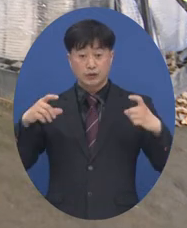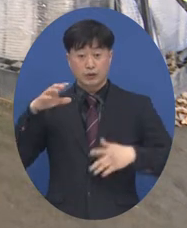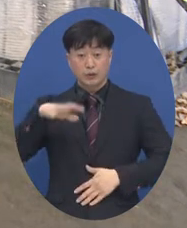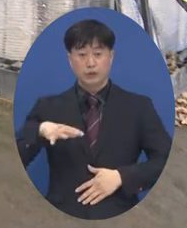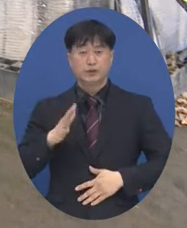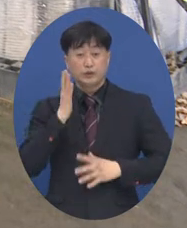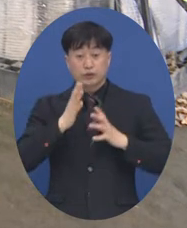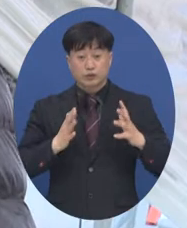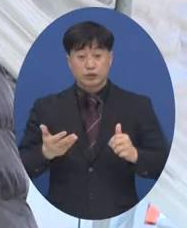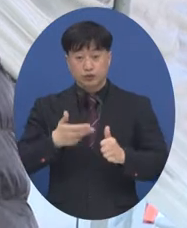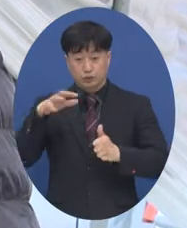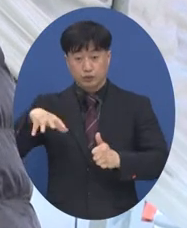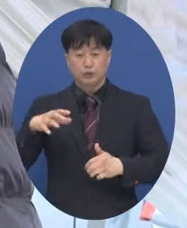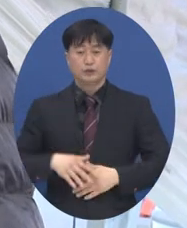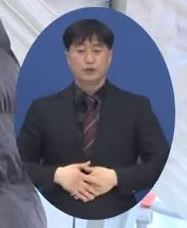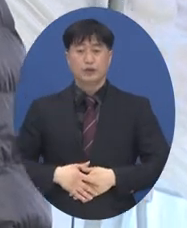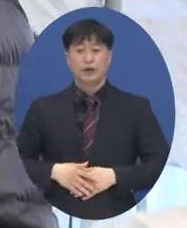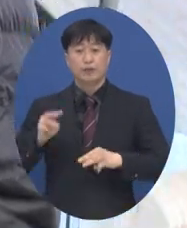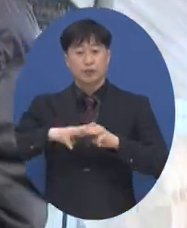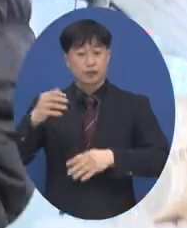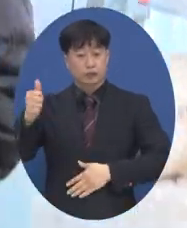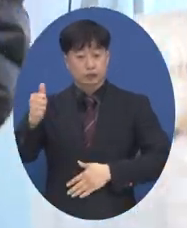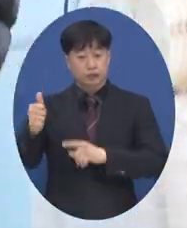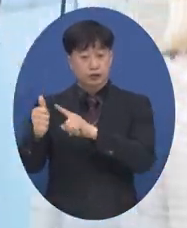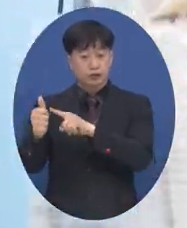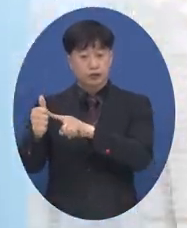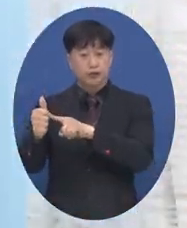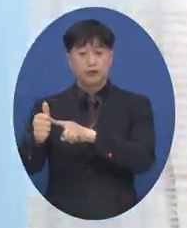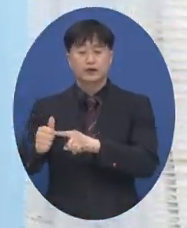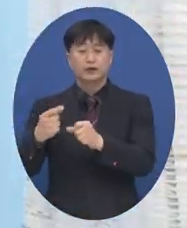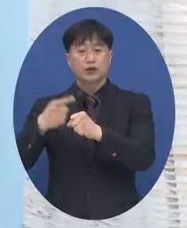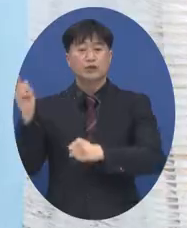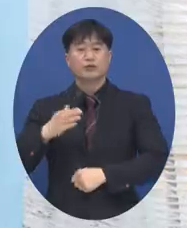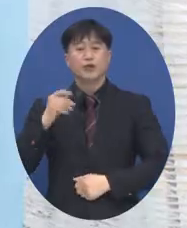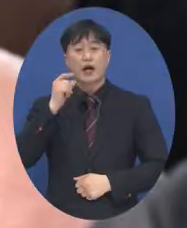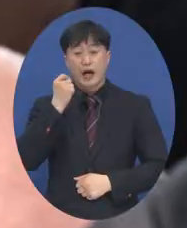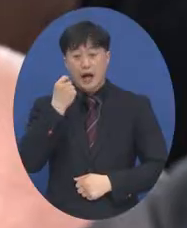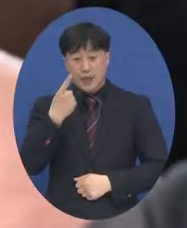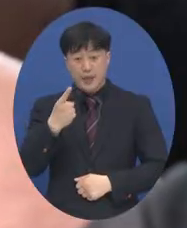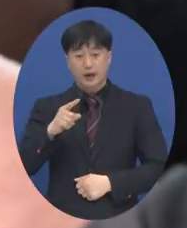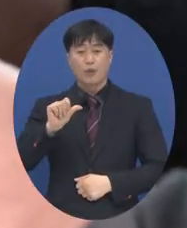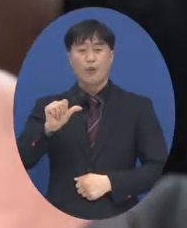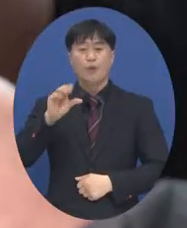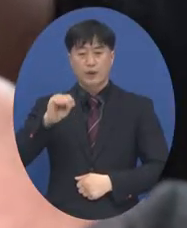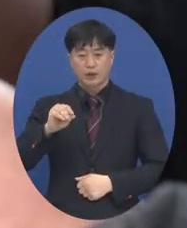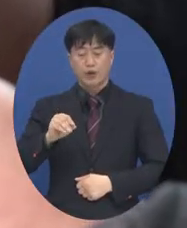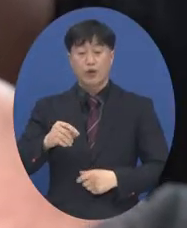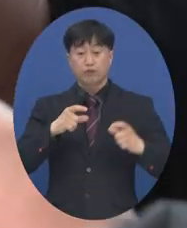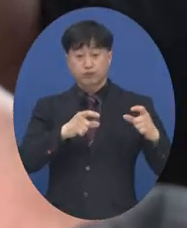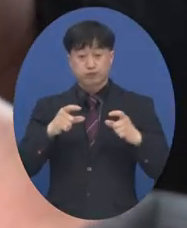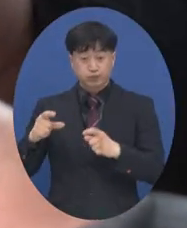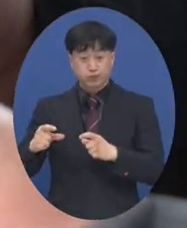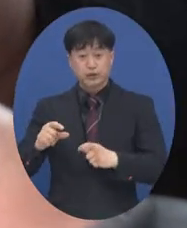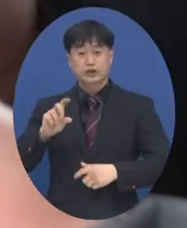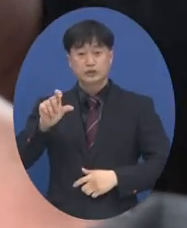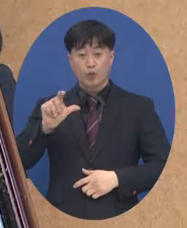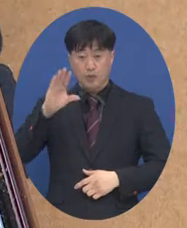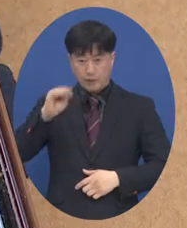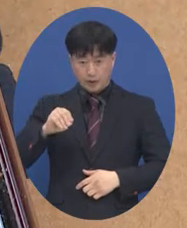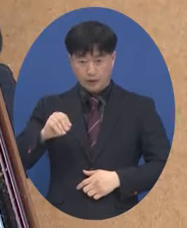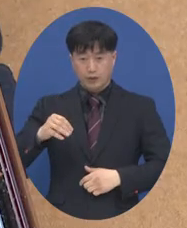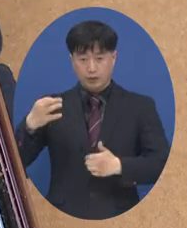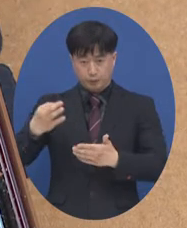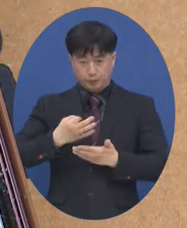위치한 채소 재배 농가 합니다 농가 주인 곳은 택시는 지난해 부터 한달에 5만 원씩 분기별로 15만원의 농민